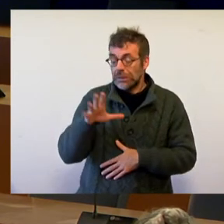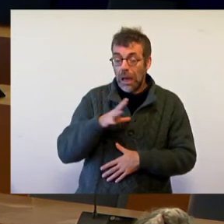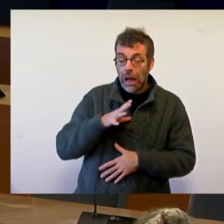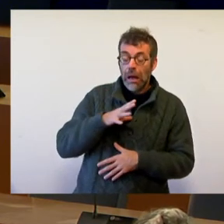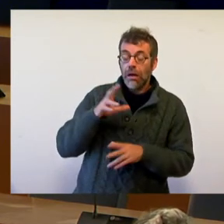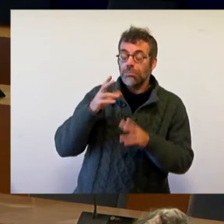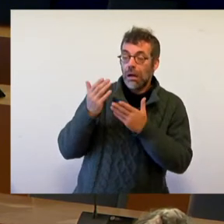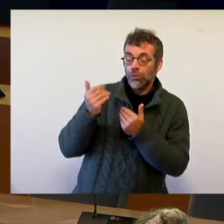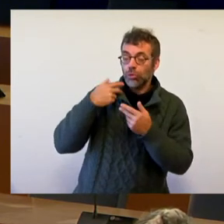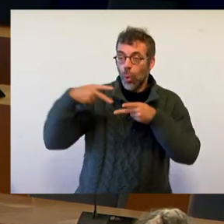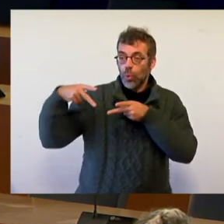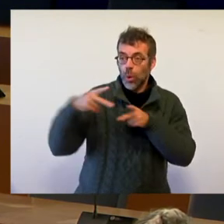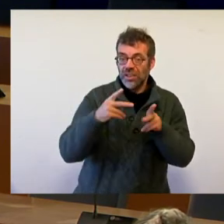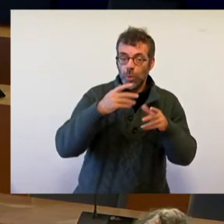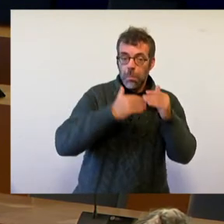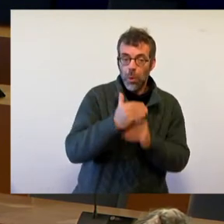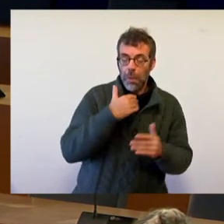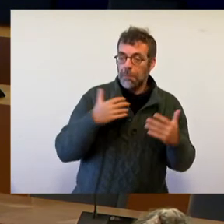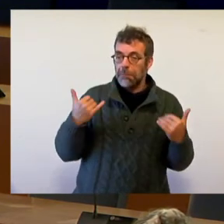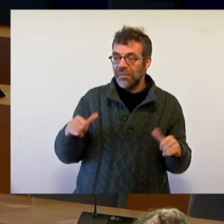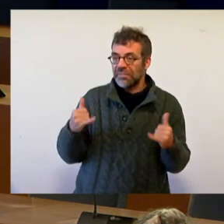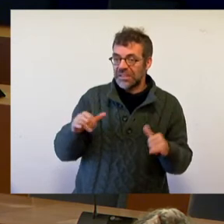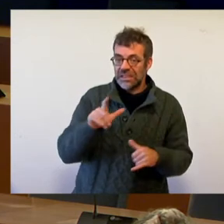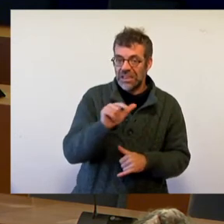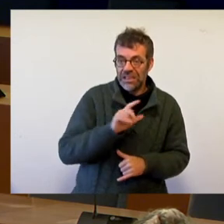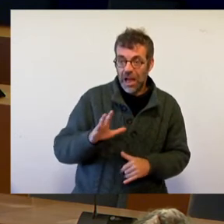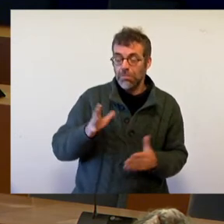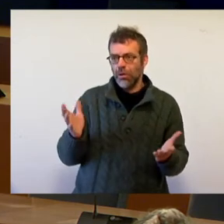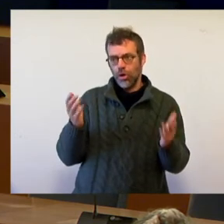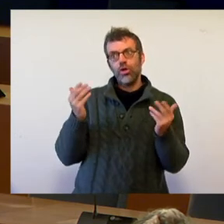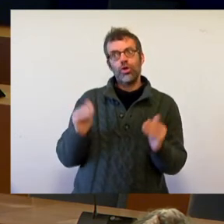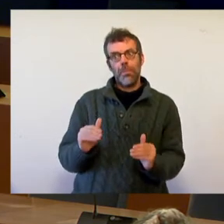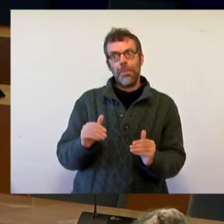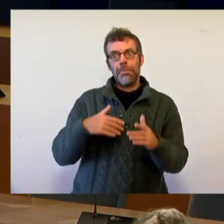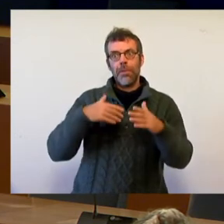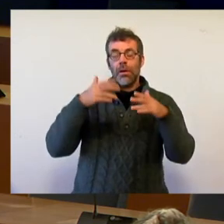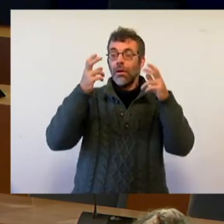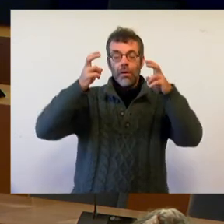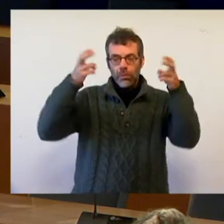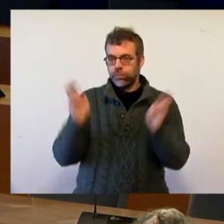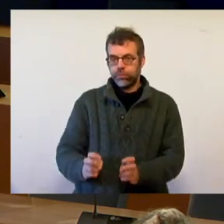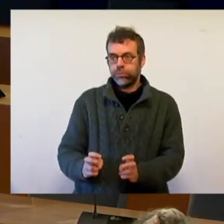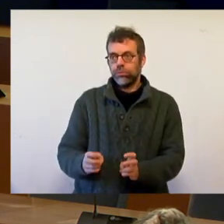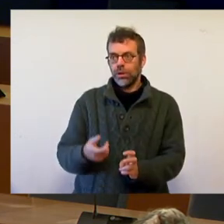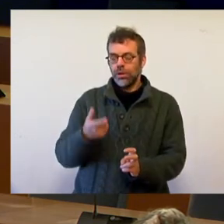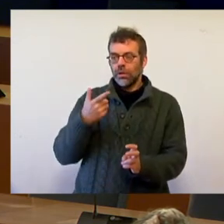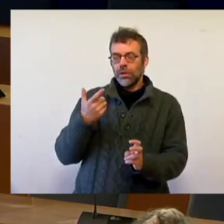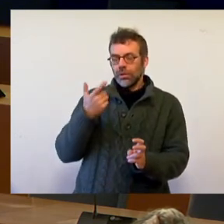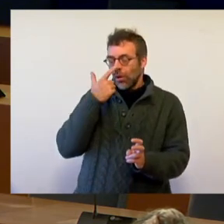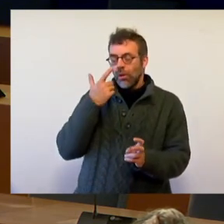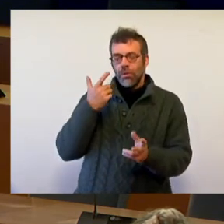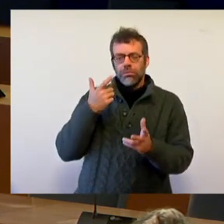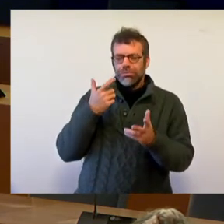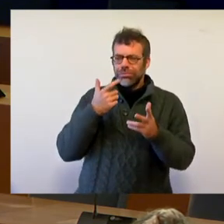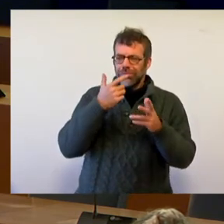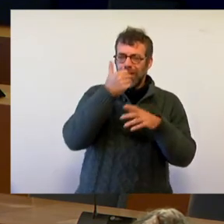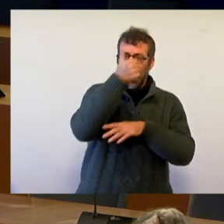crédits de paiement. Mais 542 millions contre 1 milliard annoncé, l'écart me semble énorme.